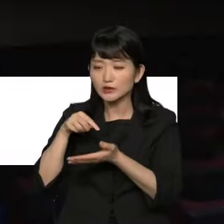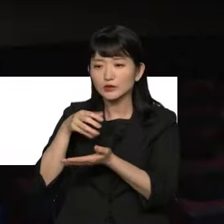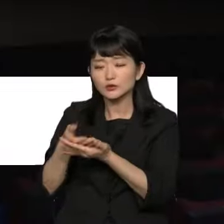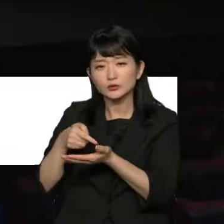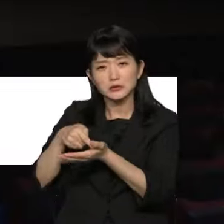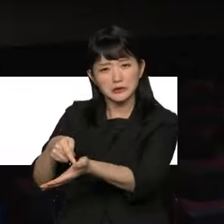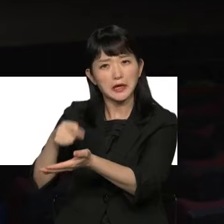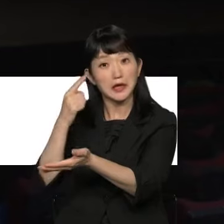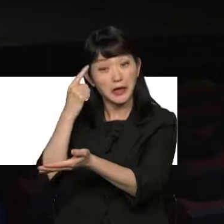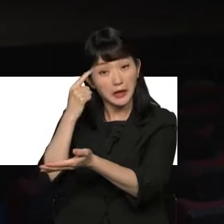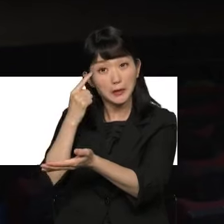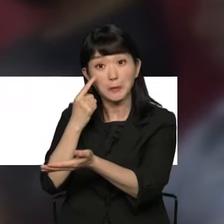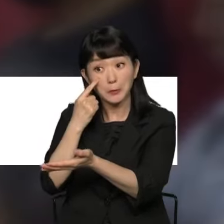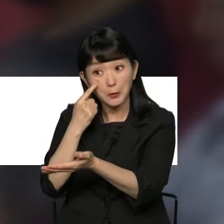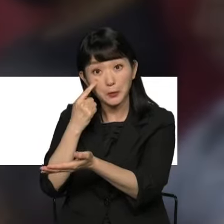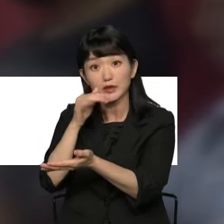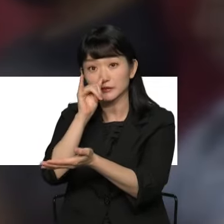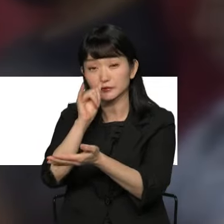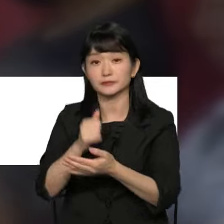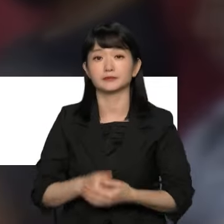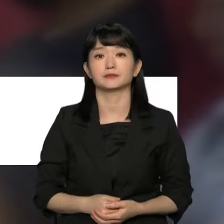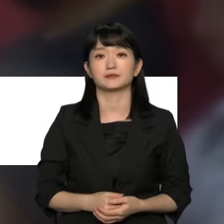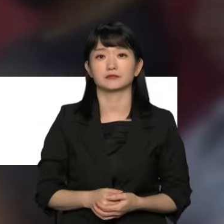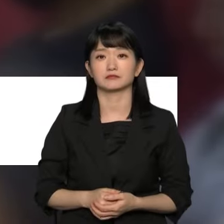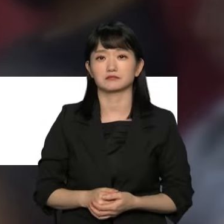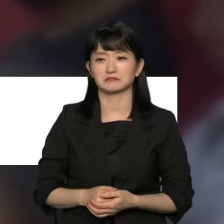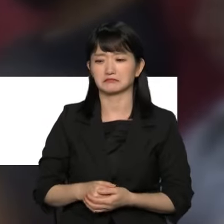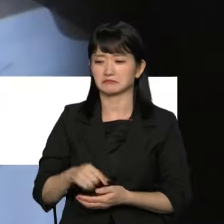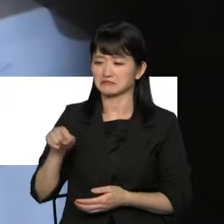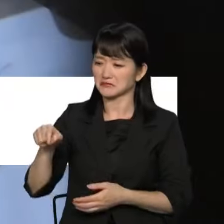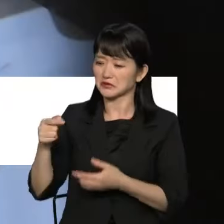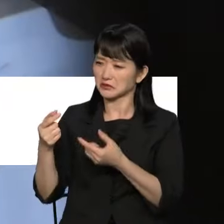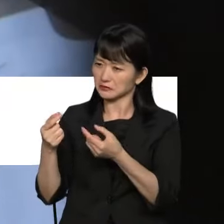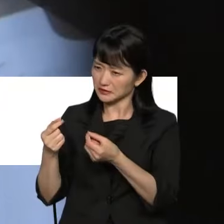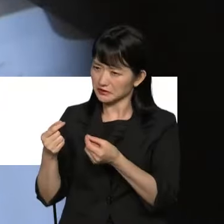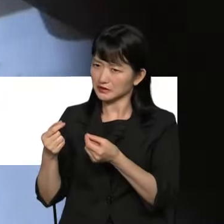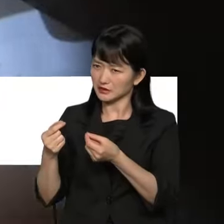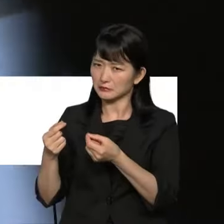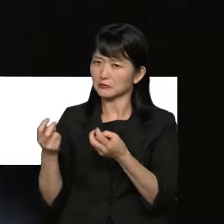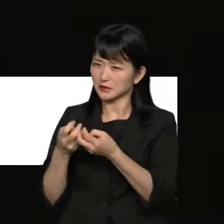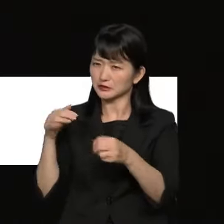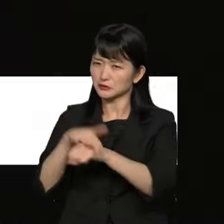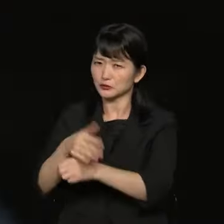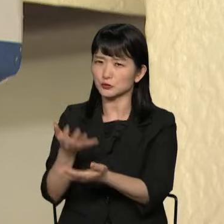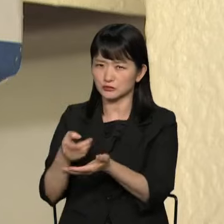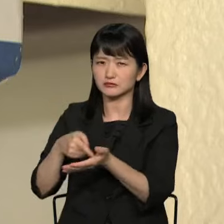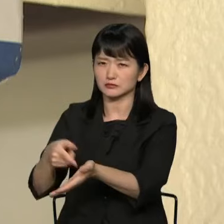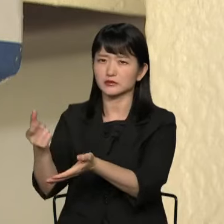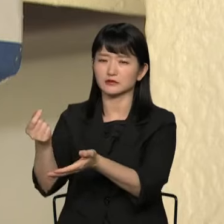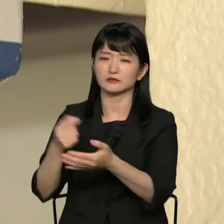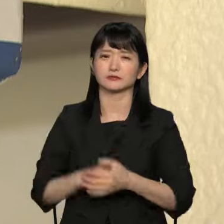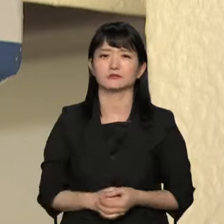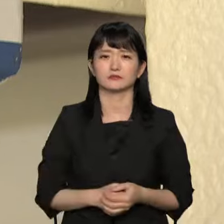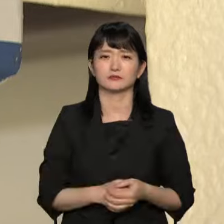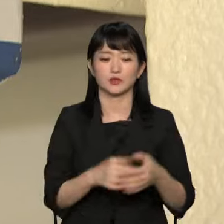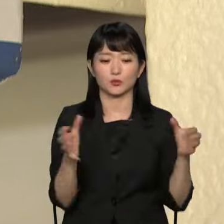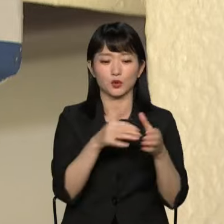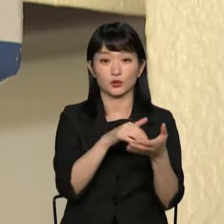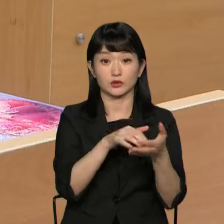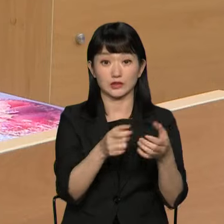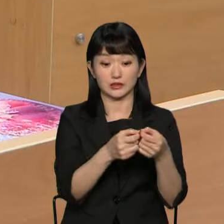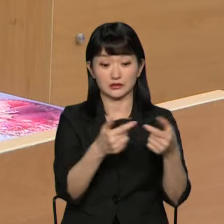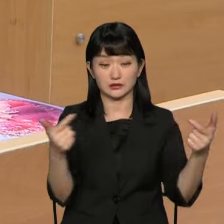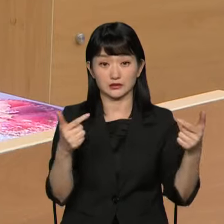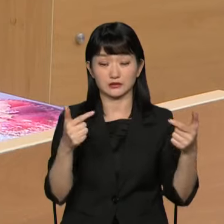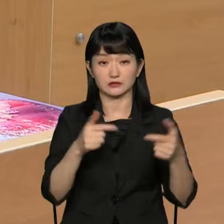써볼까라고 생각하는 학생들도 존재하고요. 공격적으로 좀 쓰는 성향이 없지 않아 있는 것 같아요. 다만 모집 인원이 늘면서